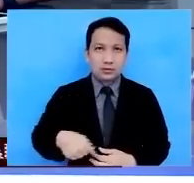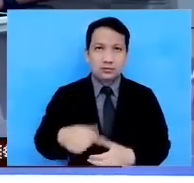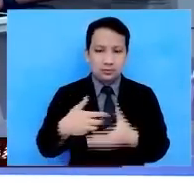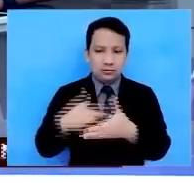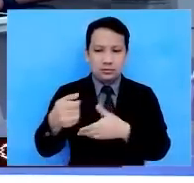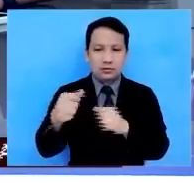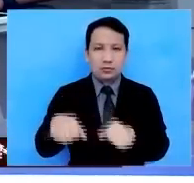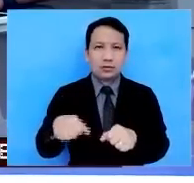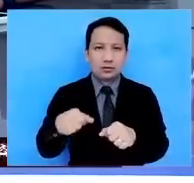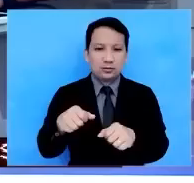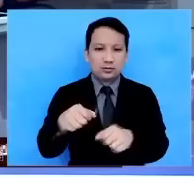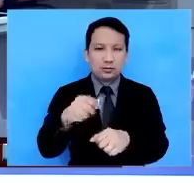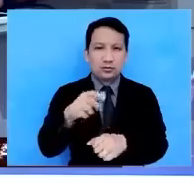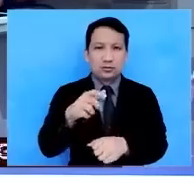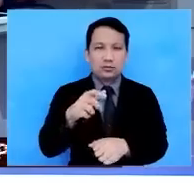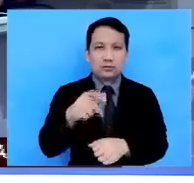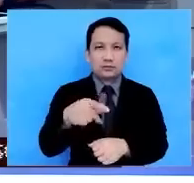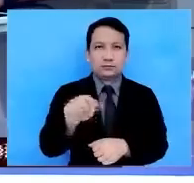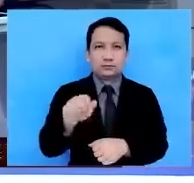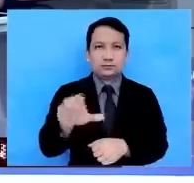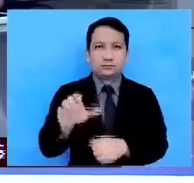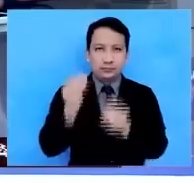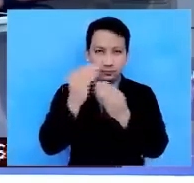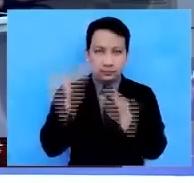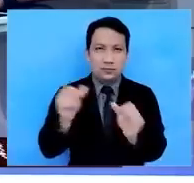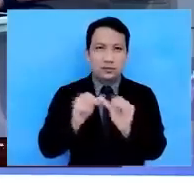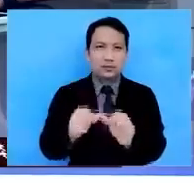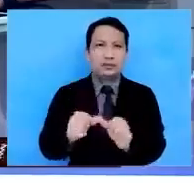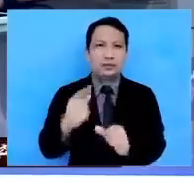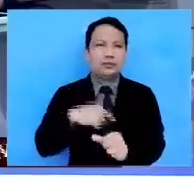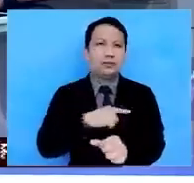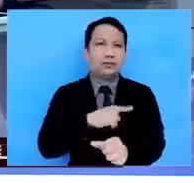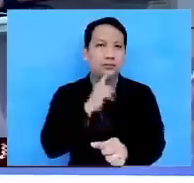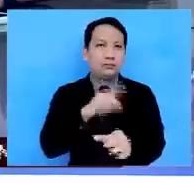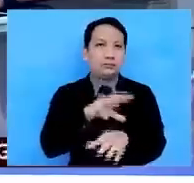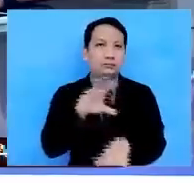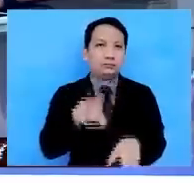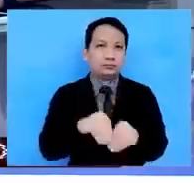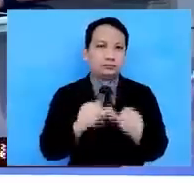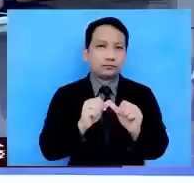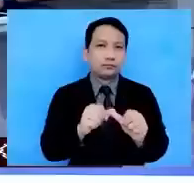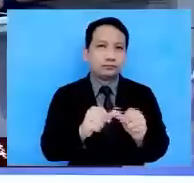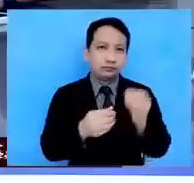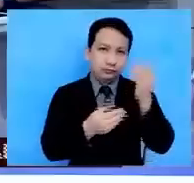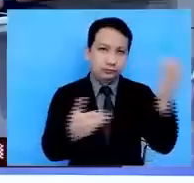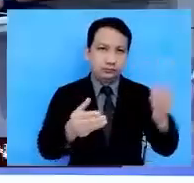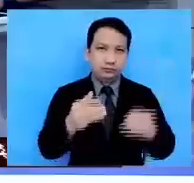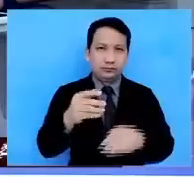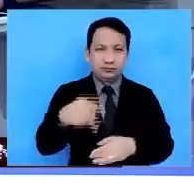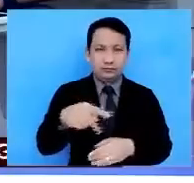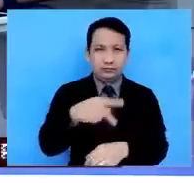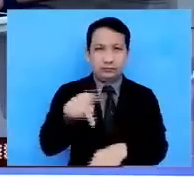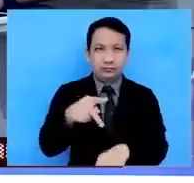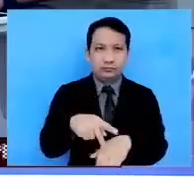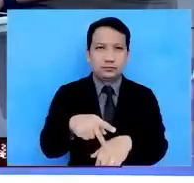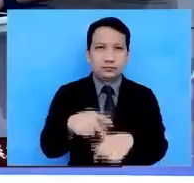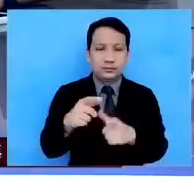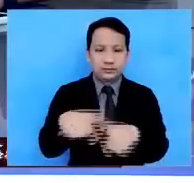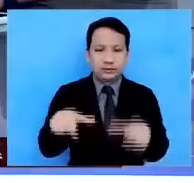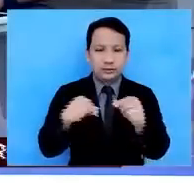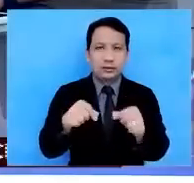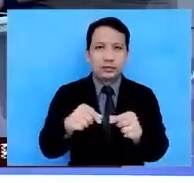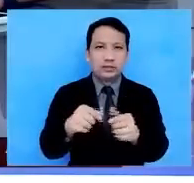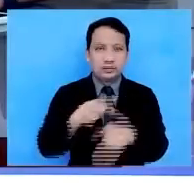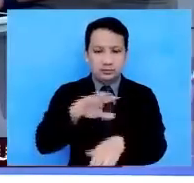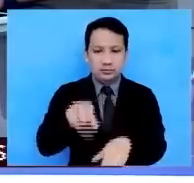ating EEZ. Kasunod niyan, may ikinakasang Joint Maritime Patrol ang Pilipinas, Amerika, Japan at posibleng sumali